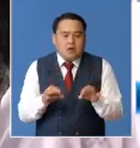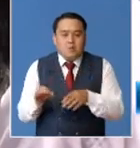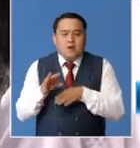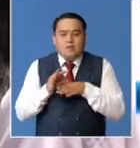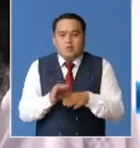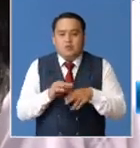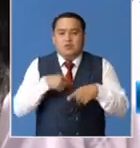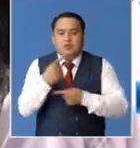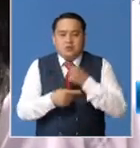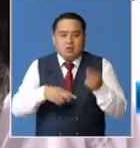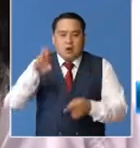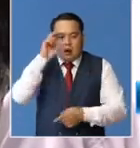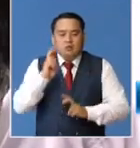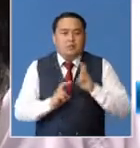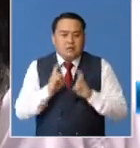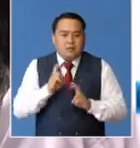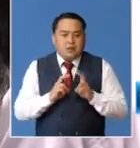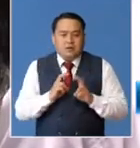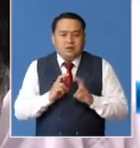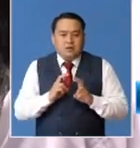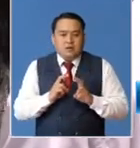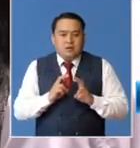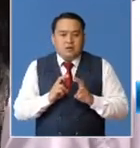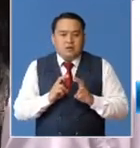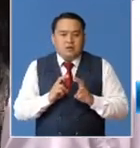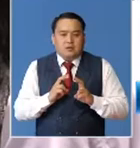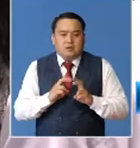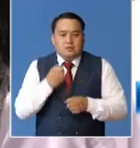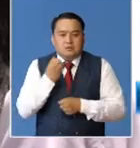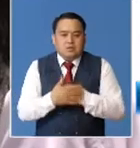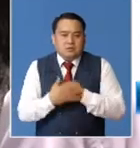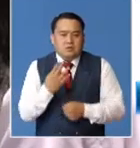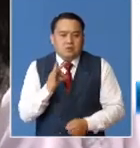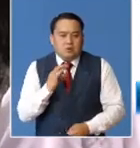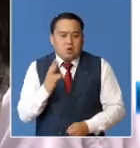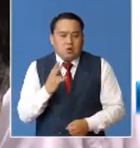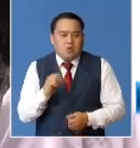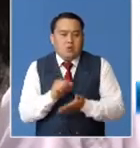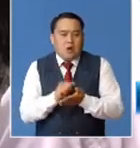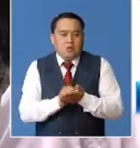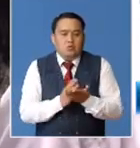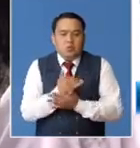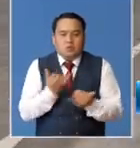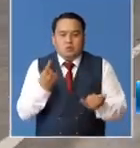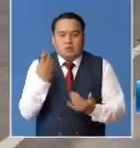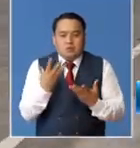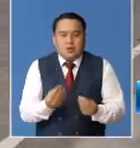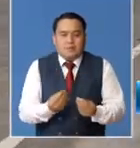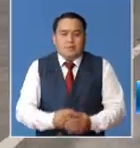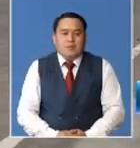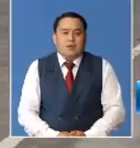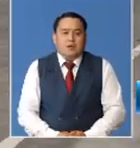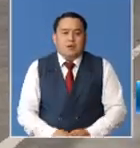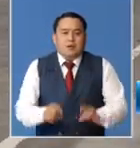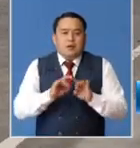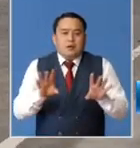через государственное предприятие, госкорпорацию, через ЦОН. Могут получить данную госуслугу в течение одного дня. Как